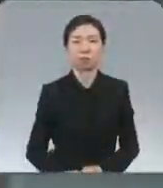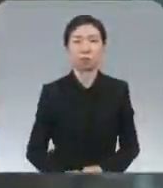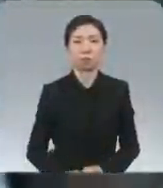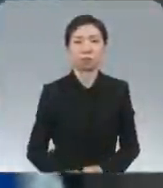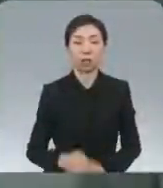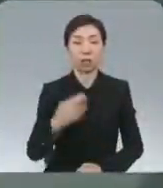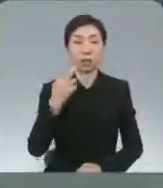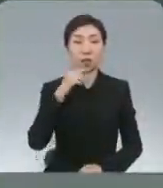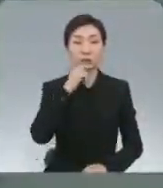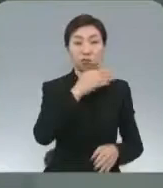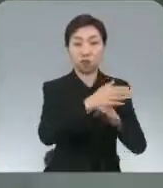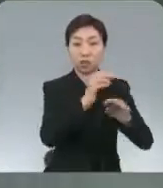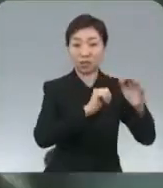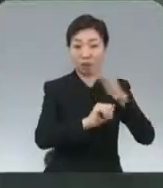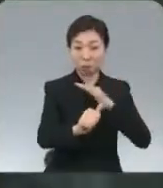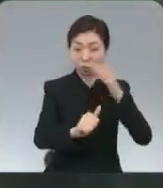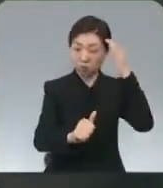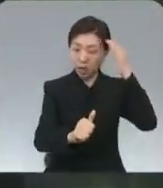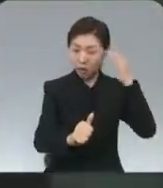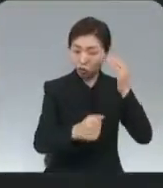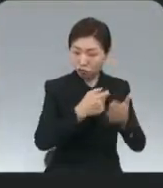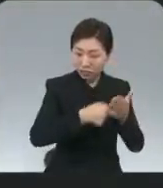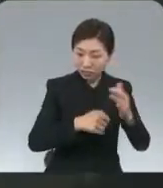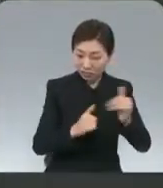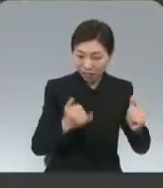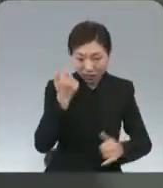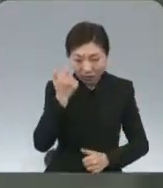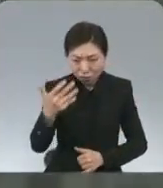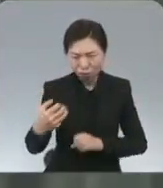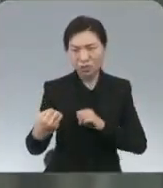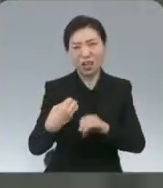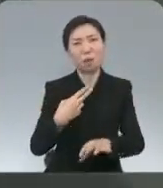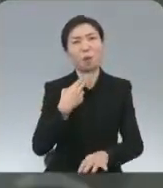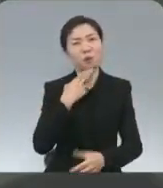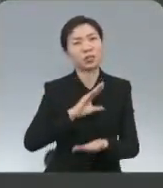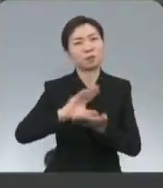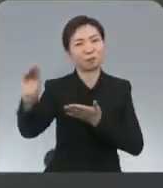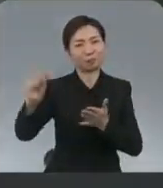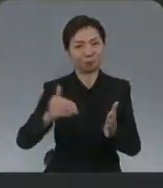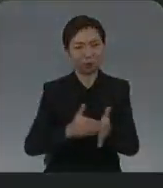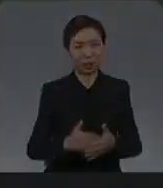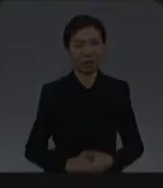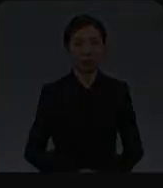politik Cina seperti kongres partai yang digelar 5 tahun sekali mulai 16 Oktober